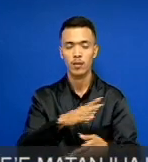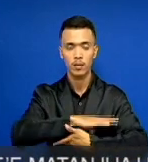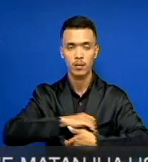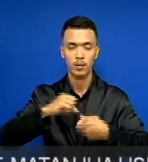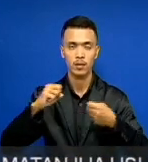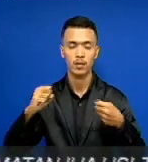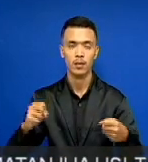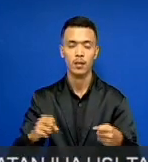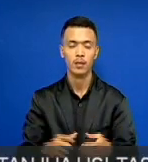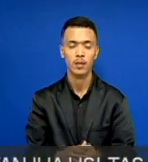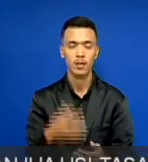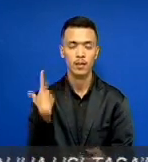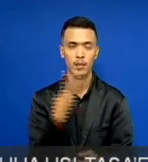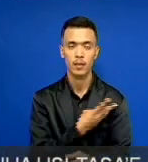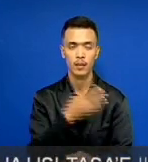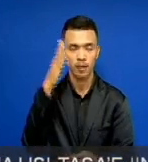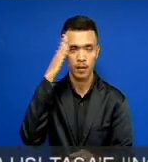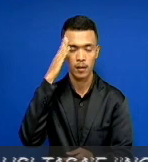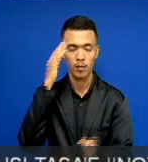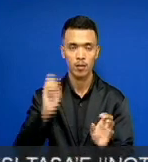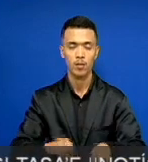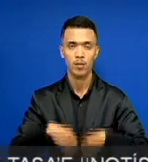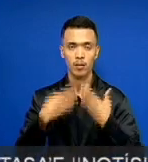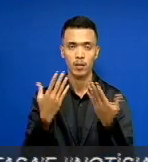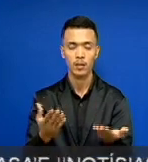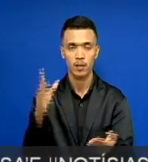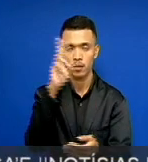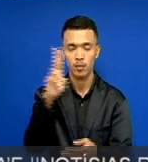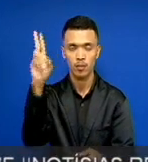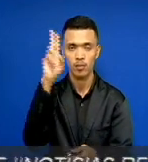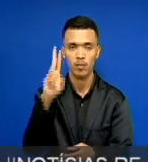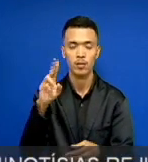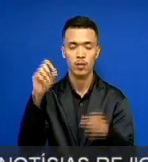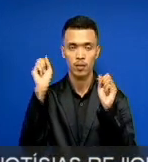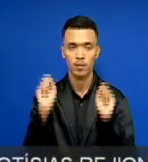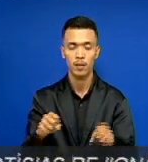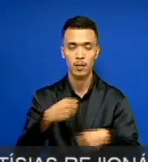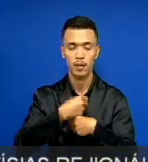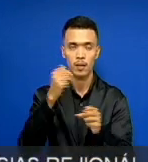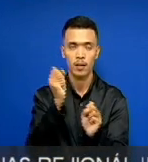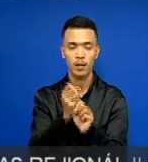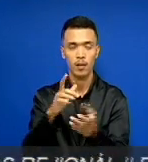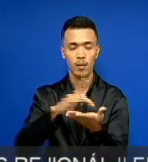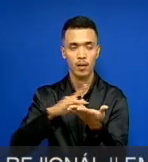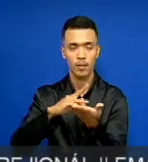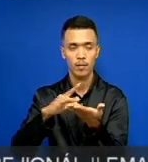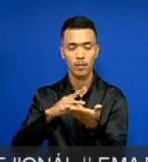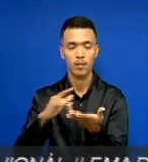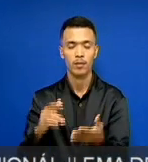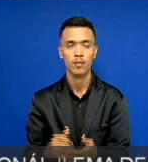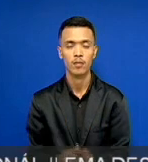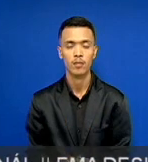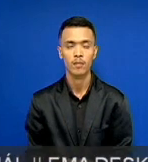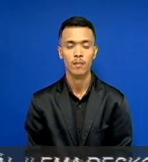estraga ne de mag ita hanoi atu insama ka uza hari kulit ne ita alfa biochar biochar ne ta sa ne ingles ma